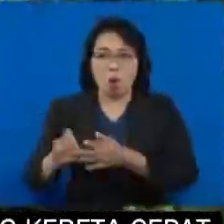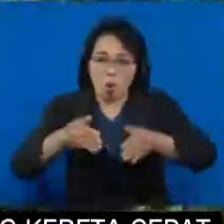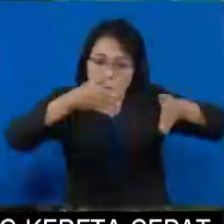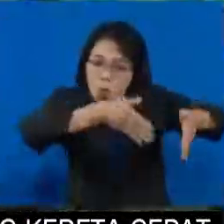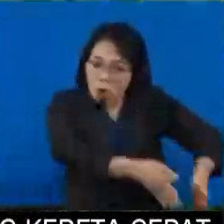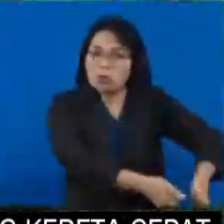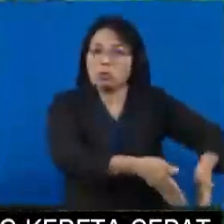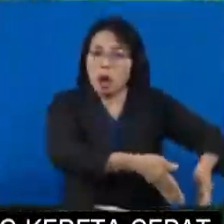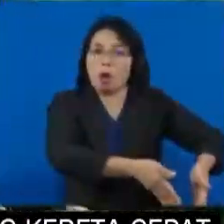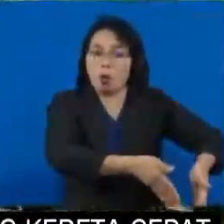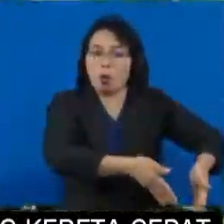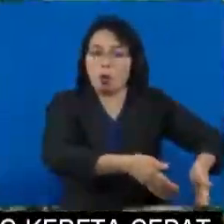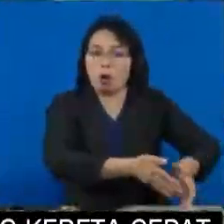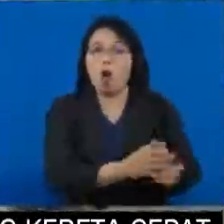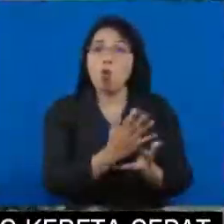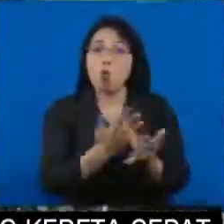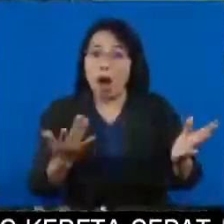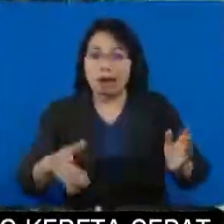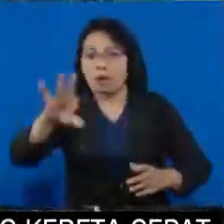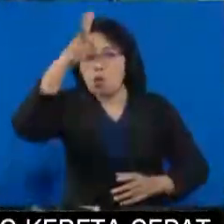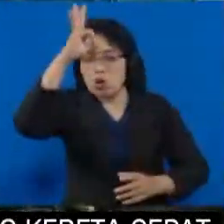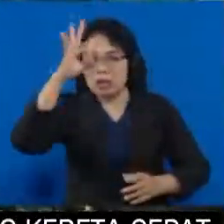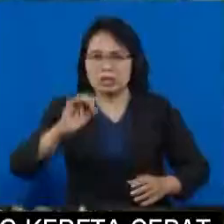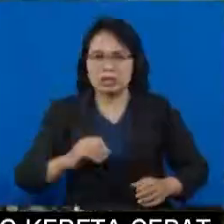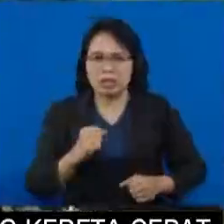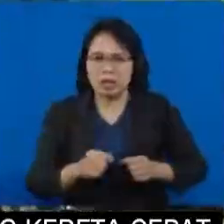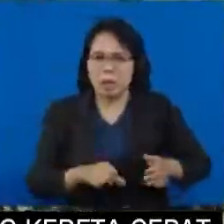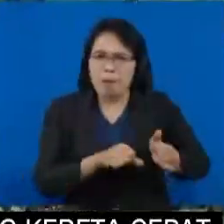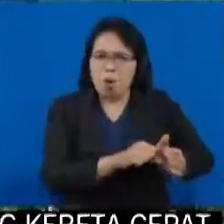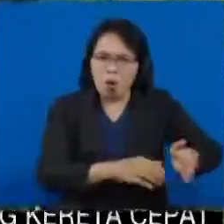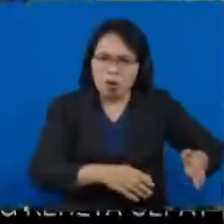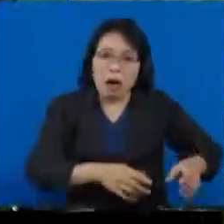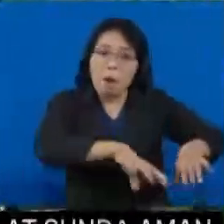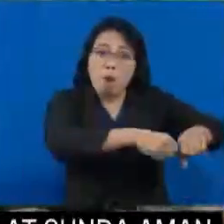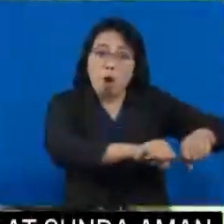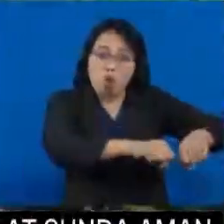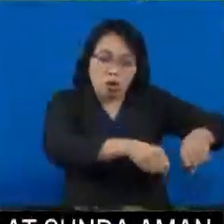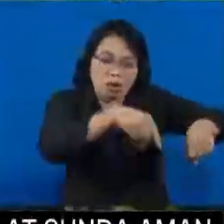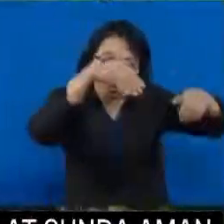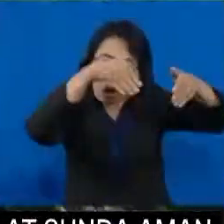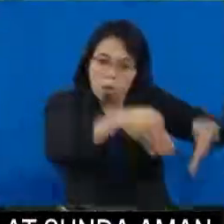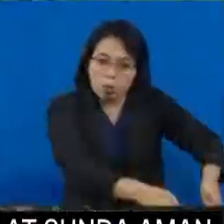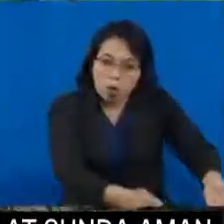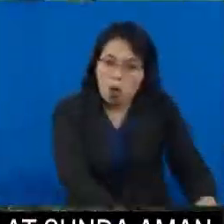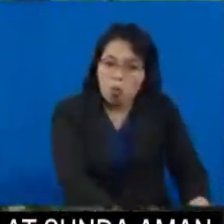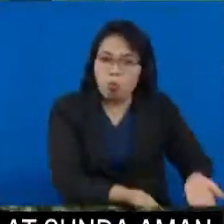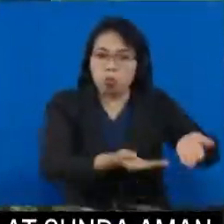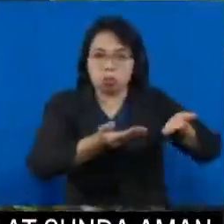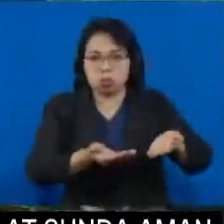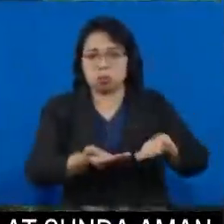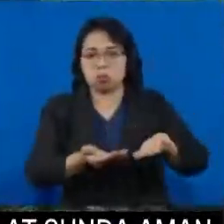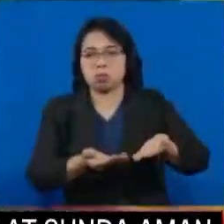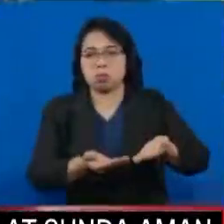Warga bersama petugas Satlantas Polres Boyolali berusaha mengevakuasi sebuah sepeda motor yang jatuh ke jurang di jalur wisata pegunungan Merapi